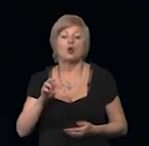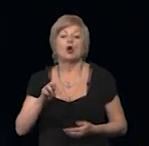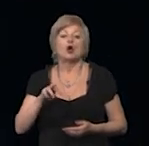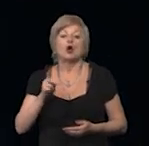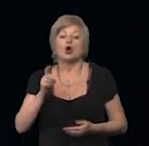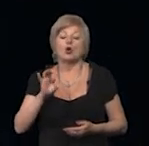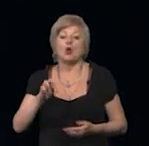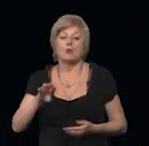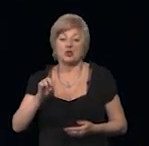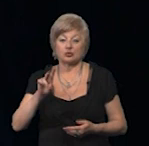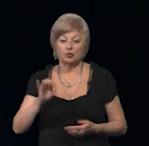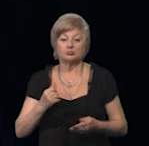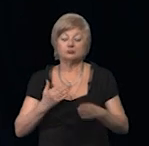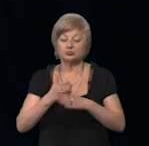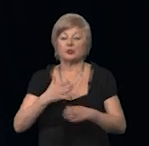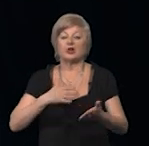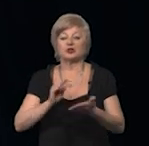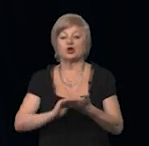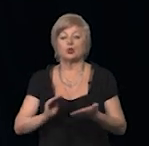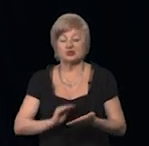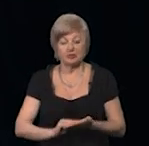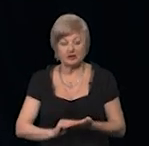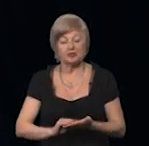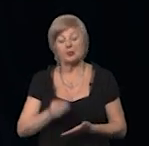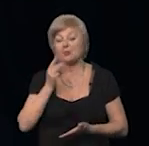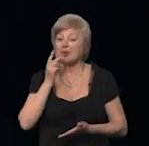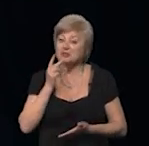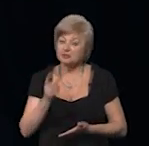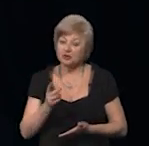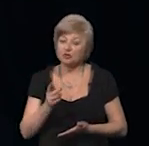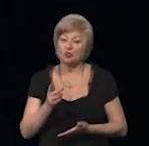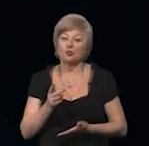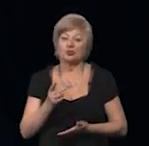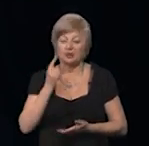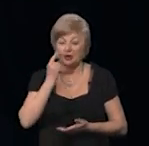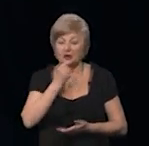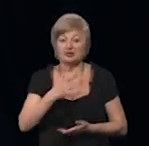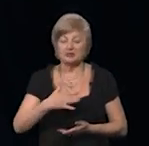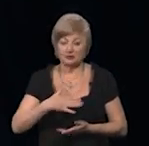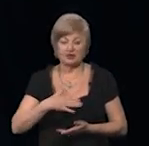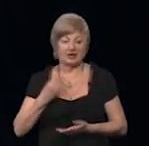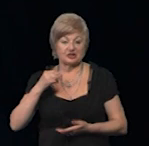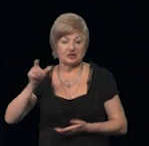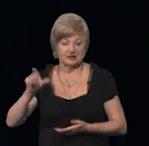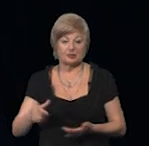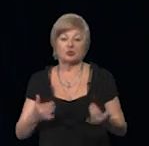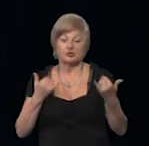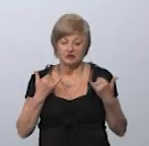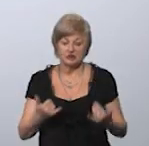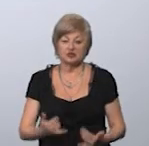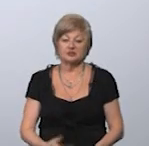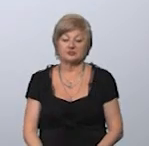її відкритті побували кореспонденти ЮА Запоріжжя, тож побачити Прагу очима нашого земляка можете вже зараз у